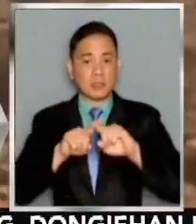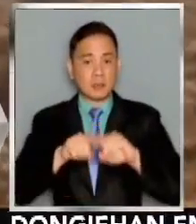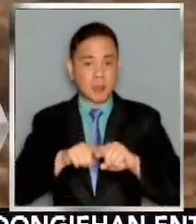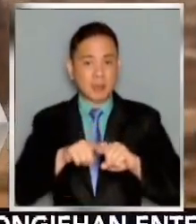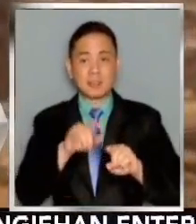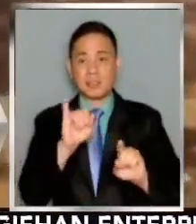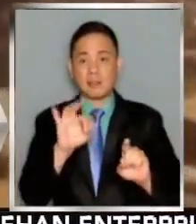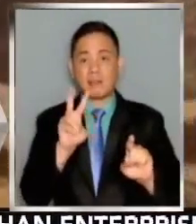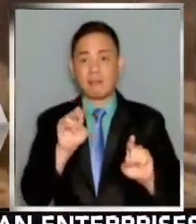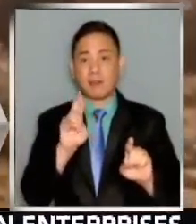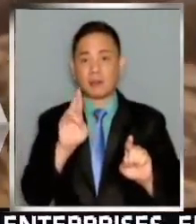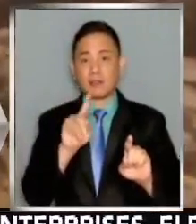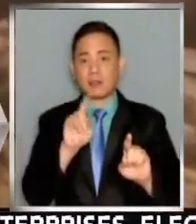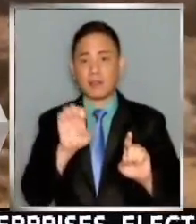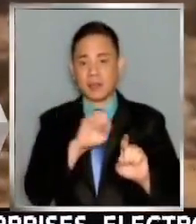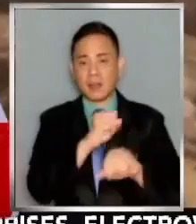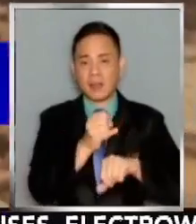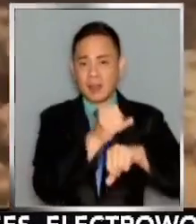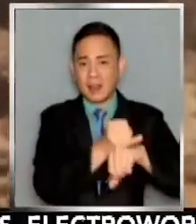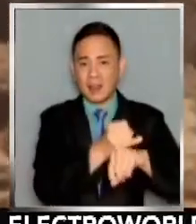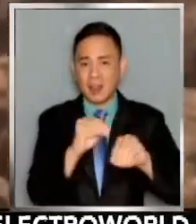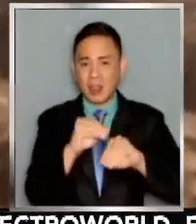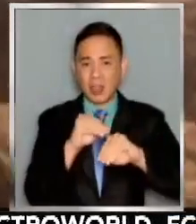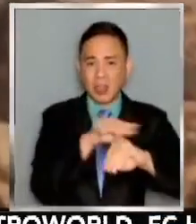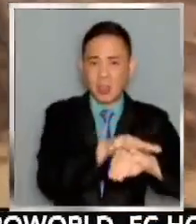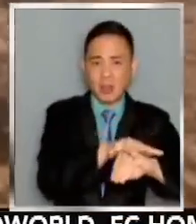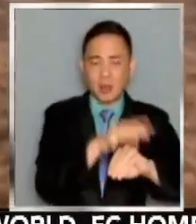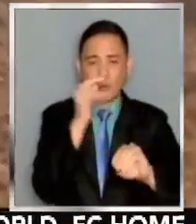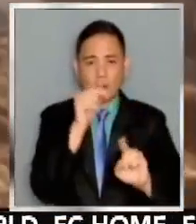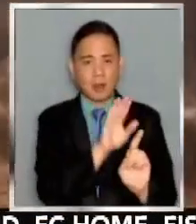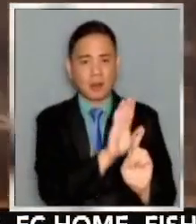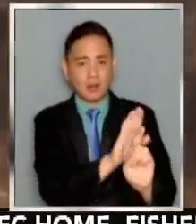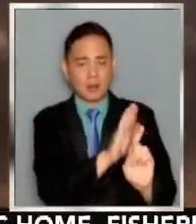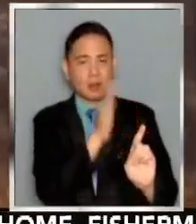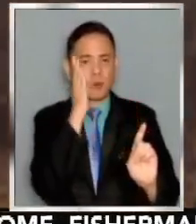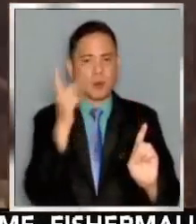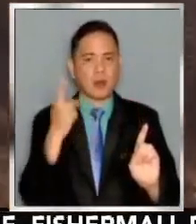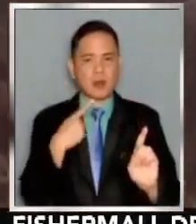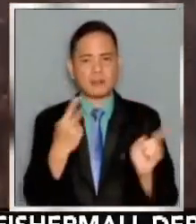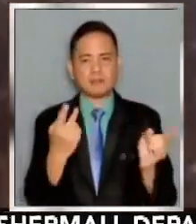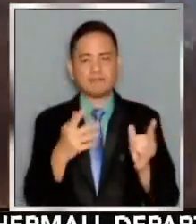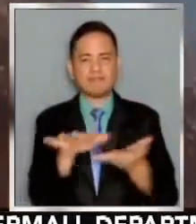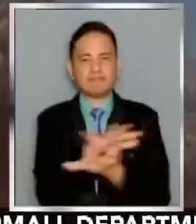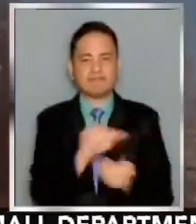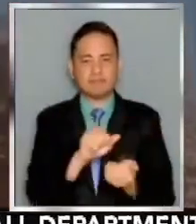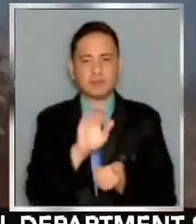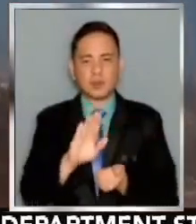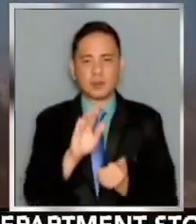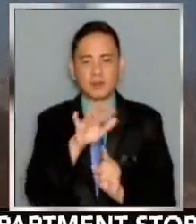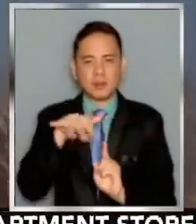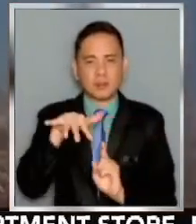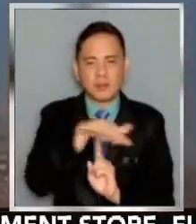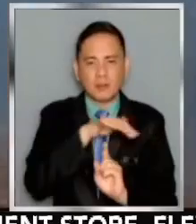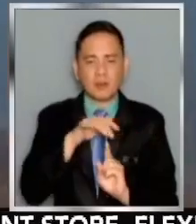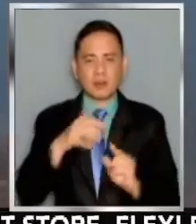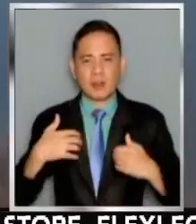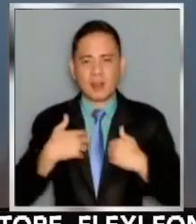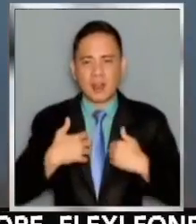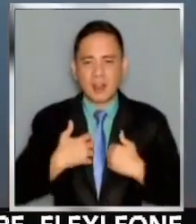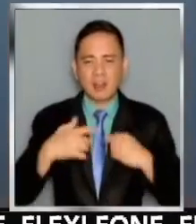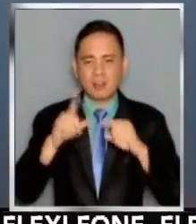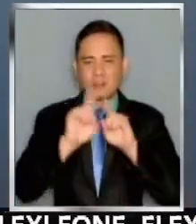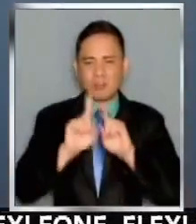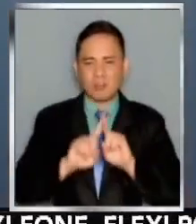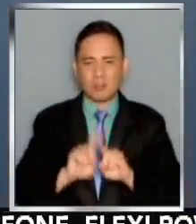food supply at marine biodiversity yung ating source ng food yung mga isda na paborito ng ating mga